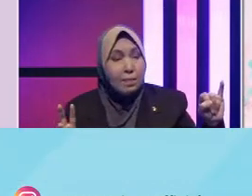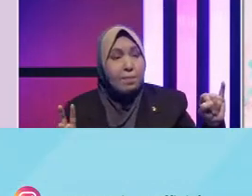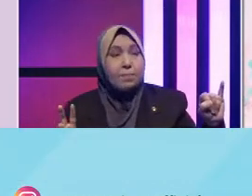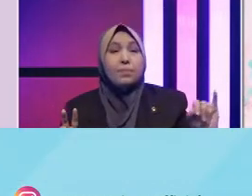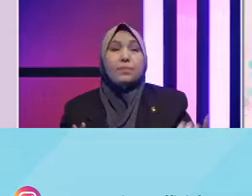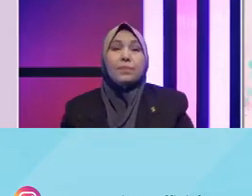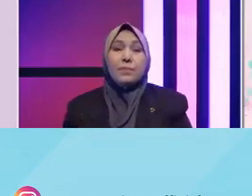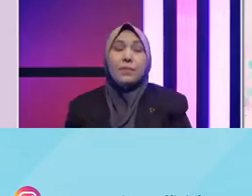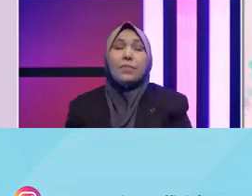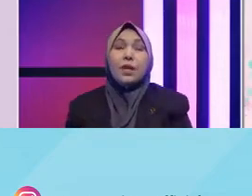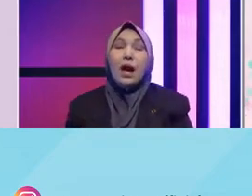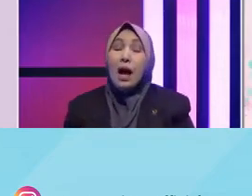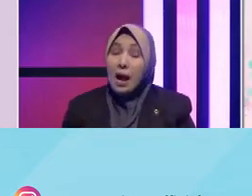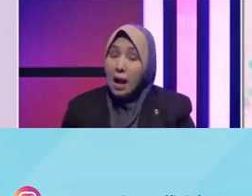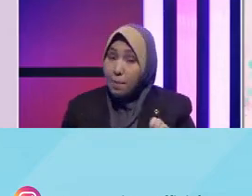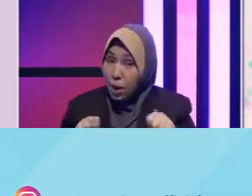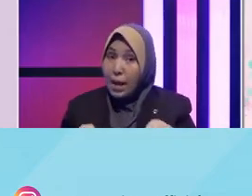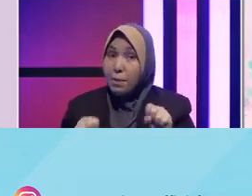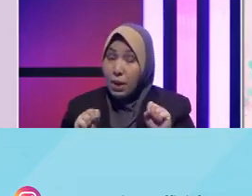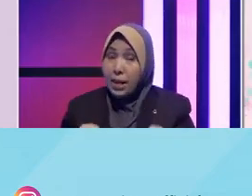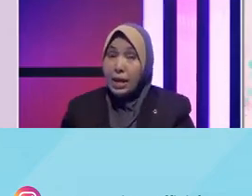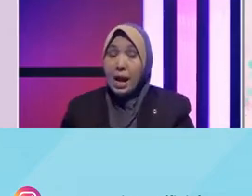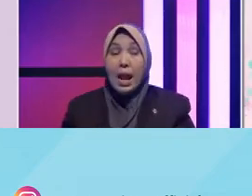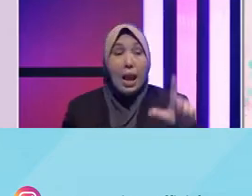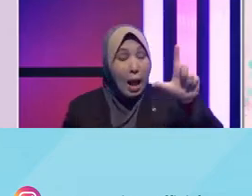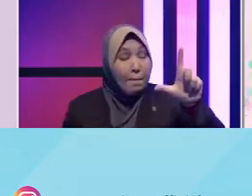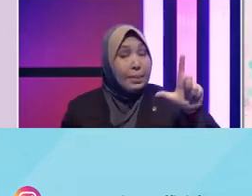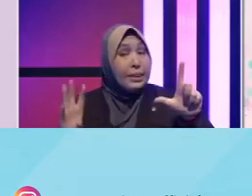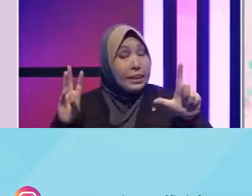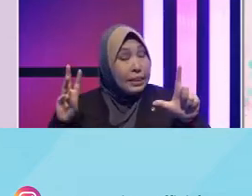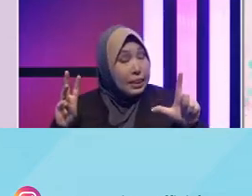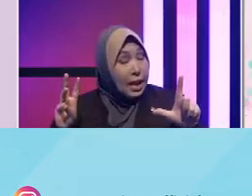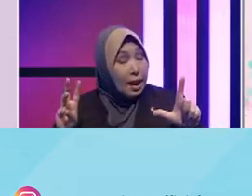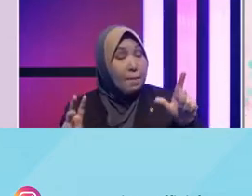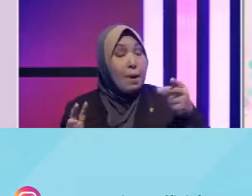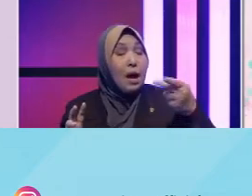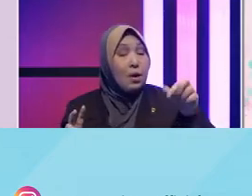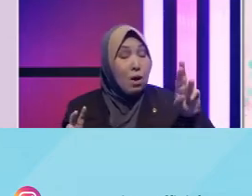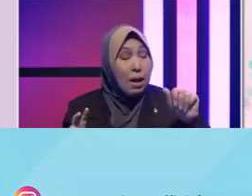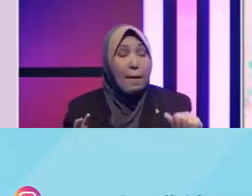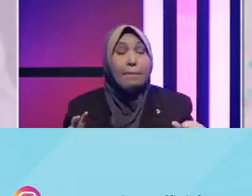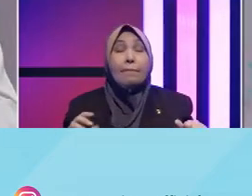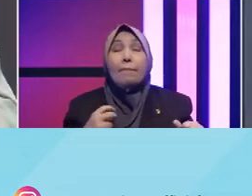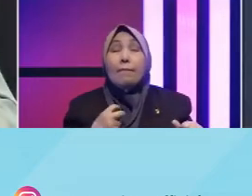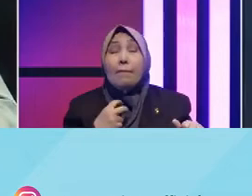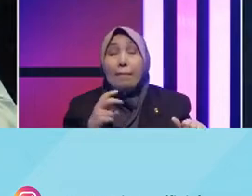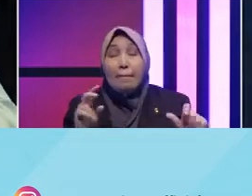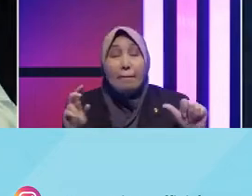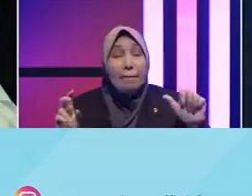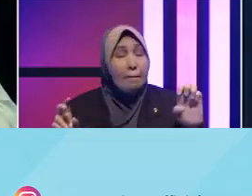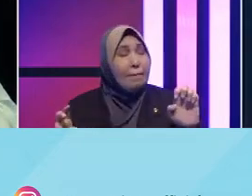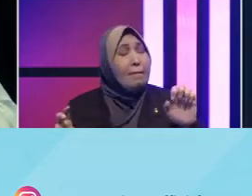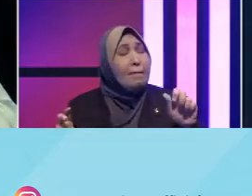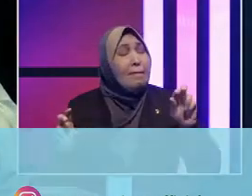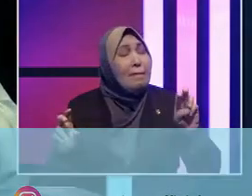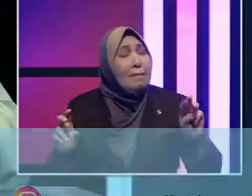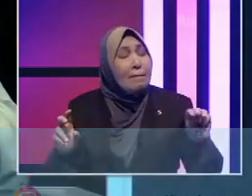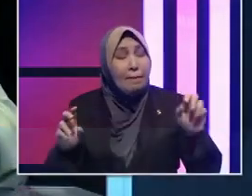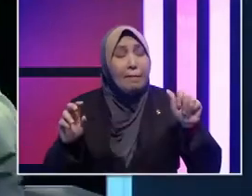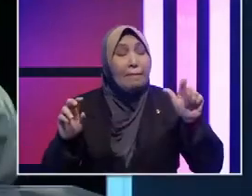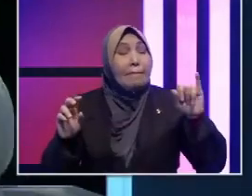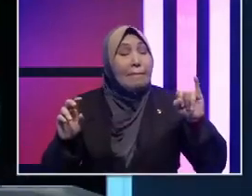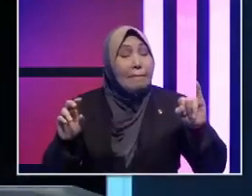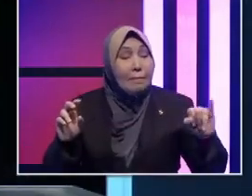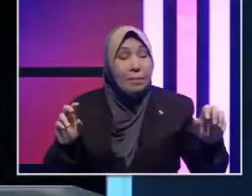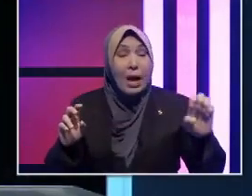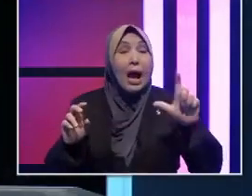mim. Boleh tak? Lam tu 6 harakat. Lepas tu dengung tu dia tu kat mana dengung tu otak